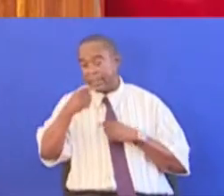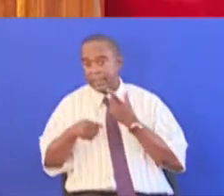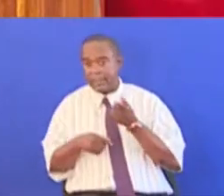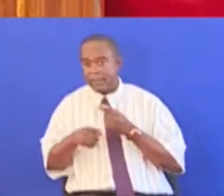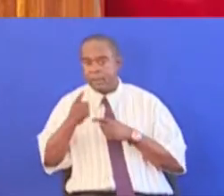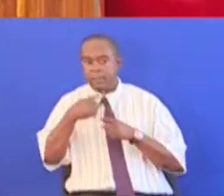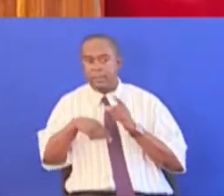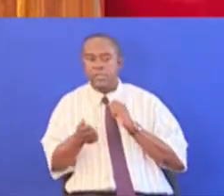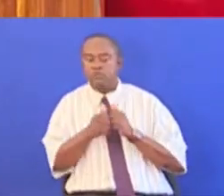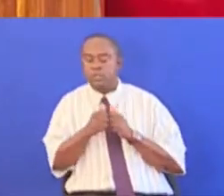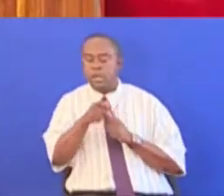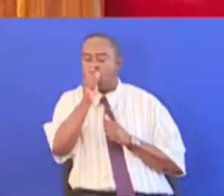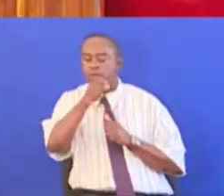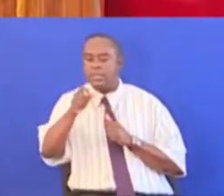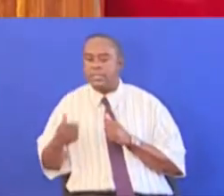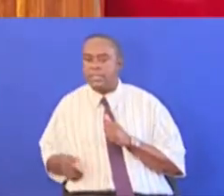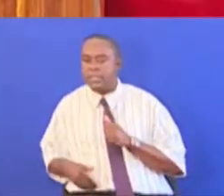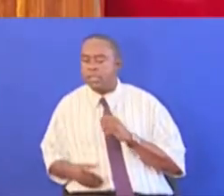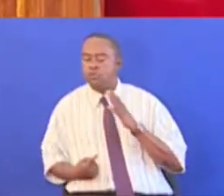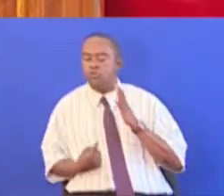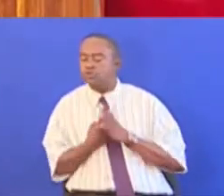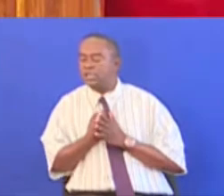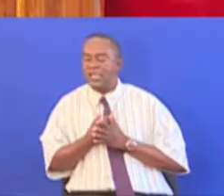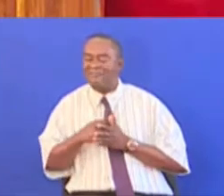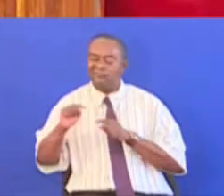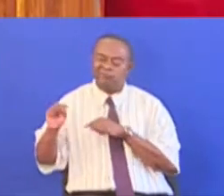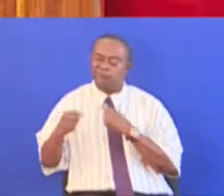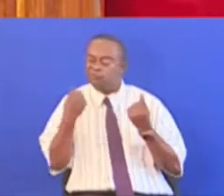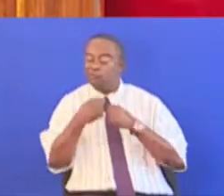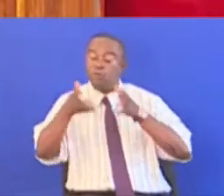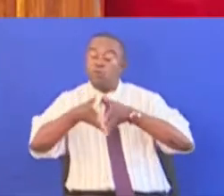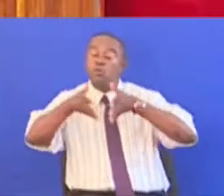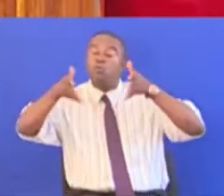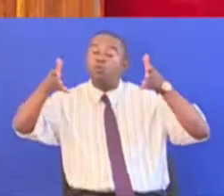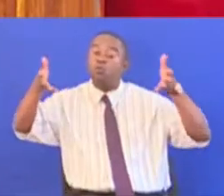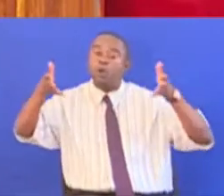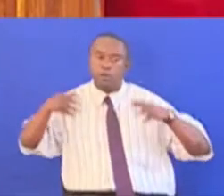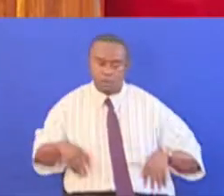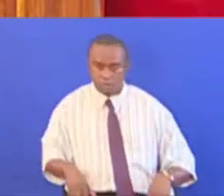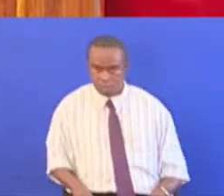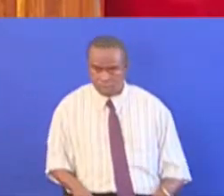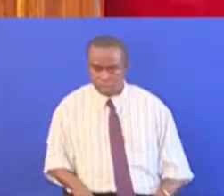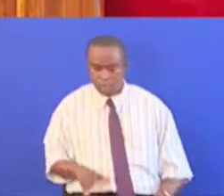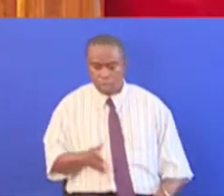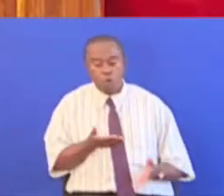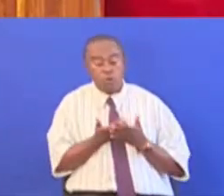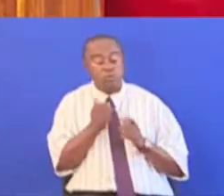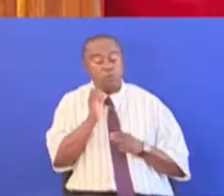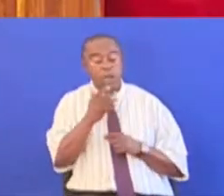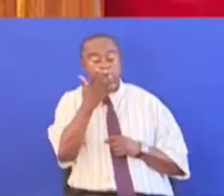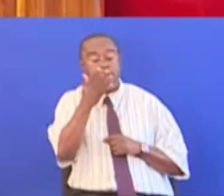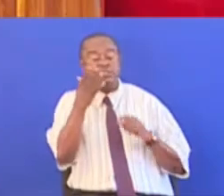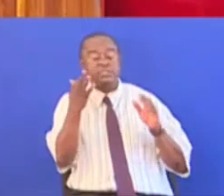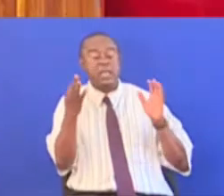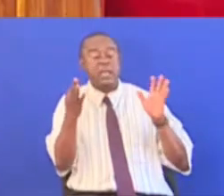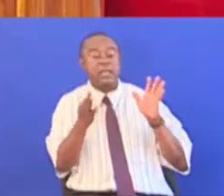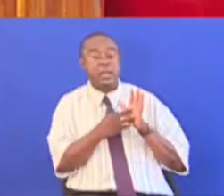katika swala la uraia lileta msuguano mkubwa, na hasa baada ya kuwa mwaka 58 Waingereza